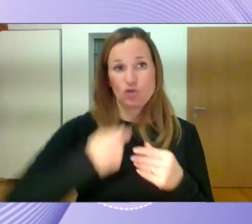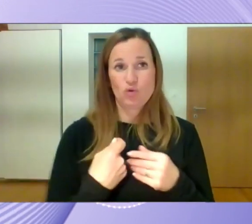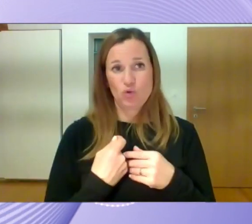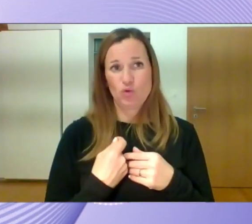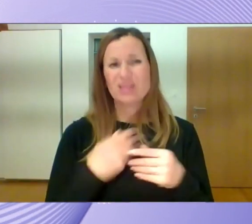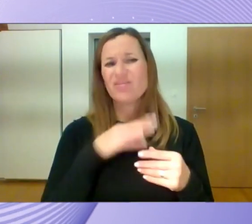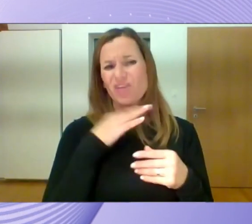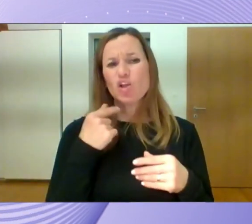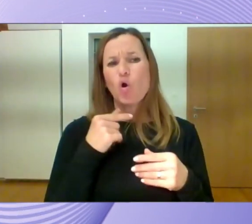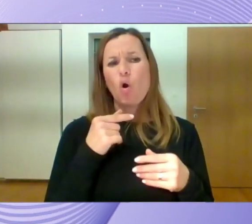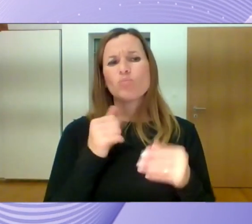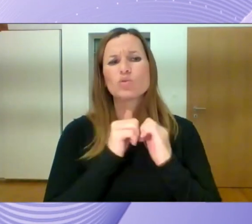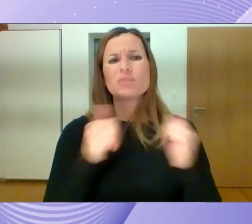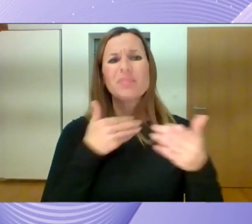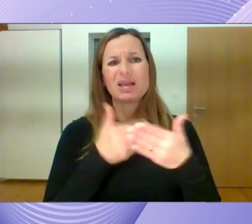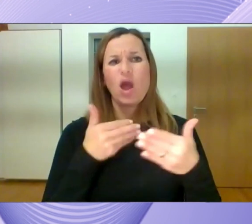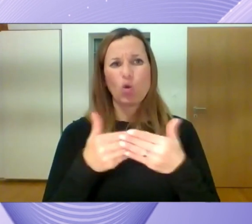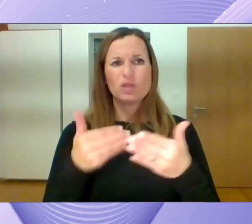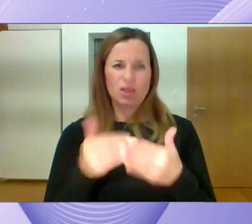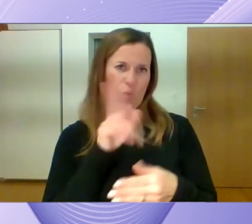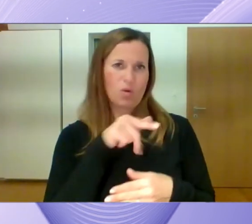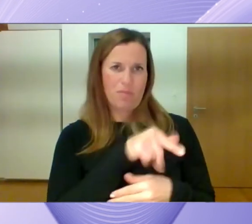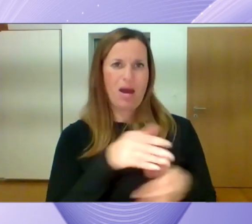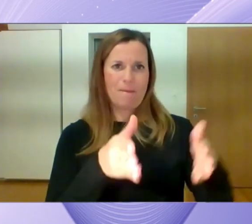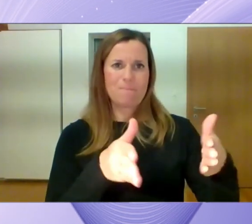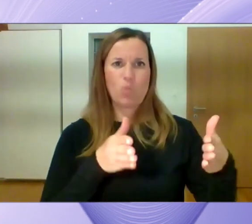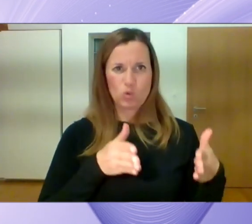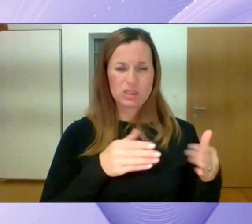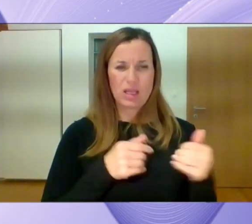pri taki postelji. Po drugi strani